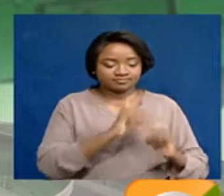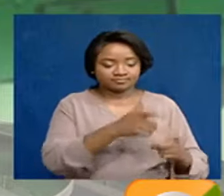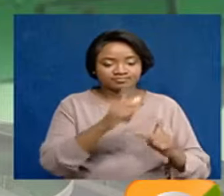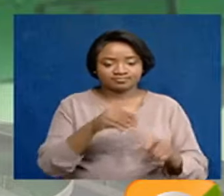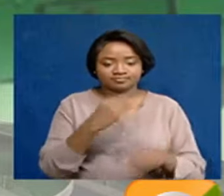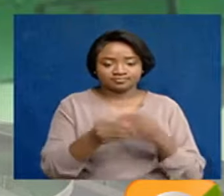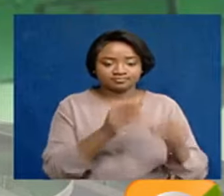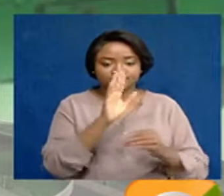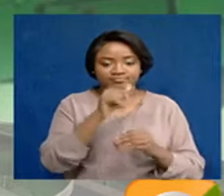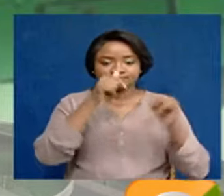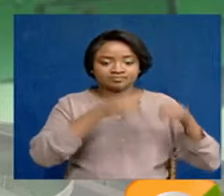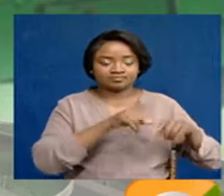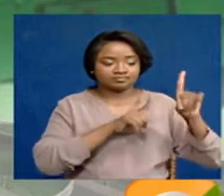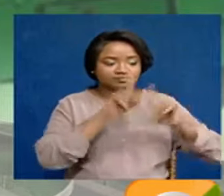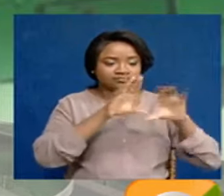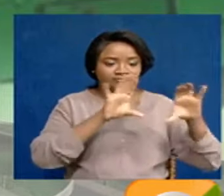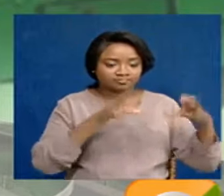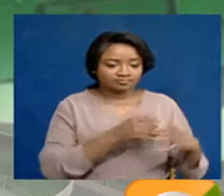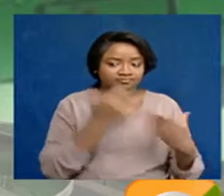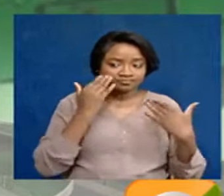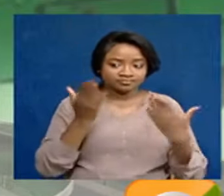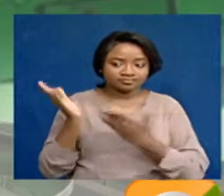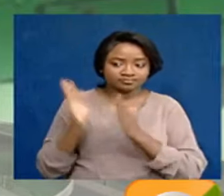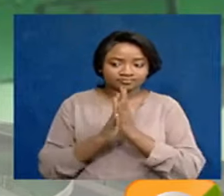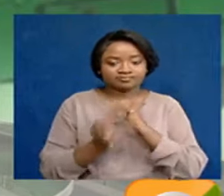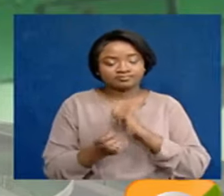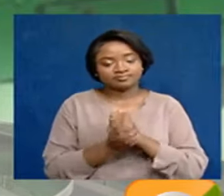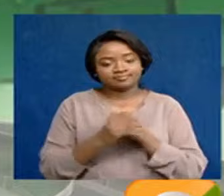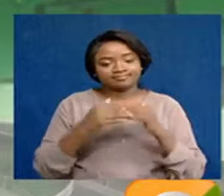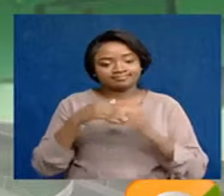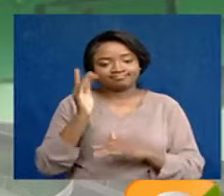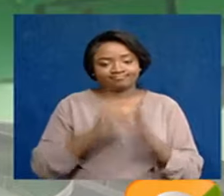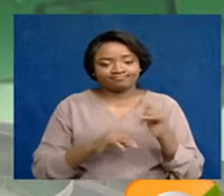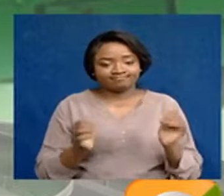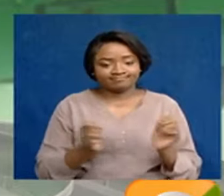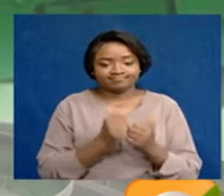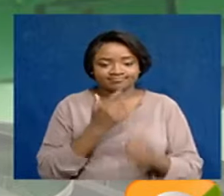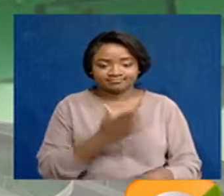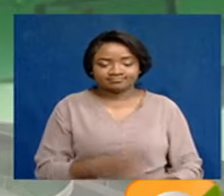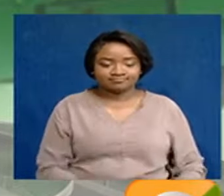kutoka Safaricom. Ben Kirui anatupasha mengi yaliyojiri kwenye msafara huo.